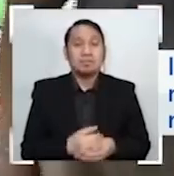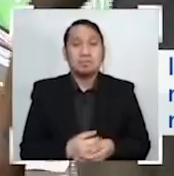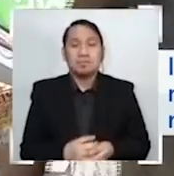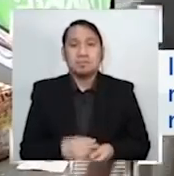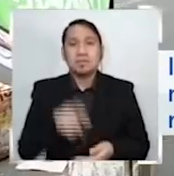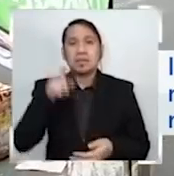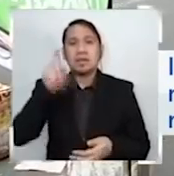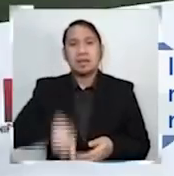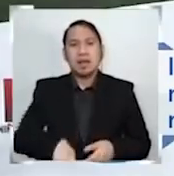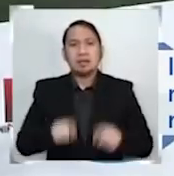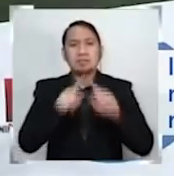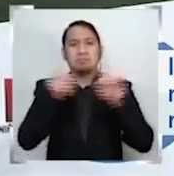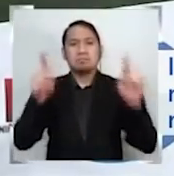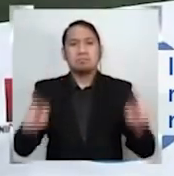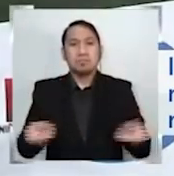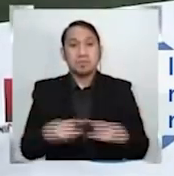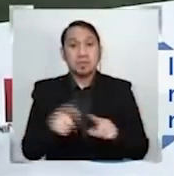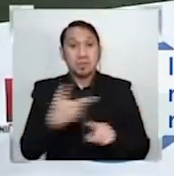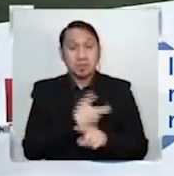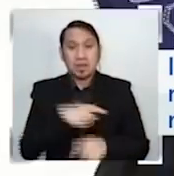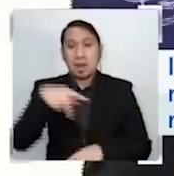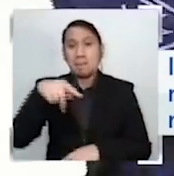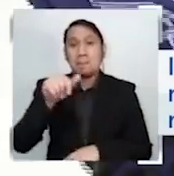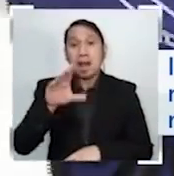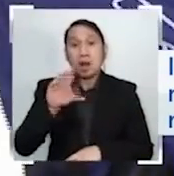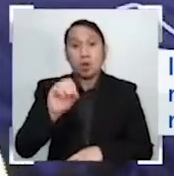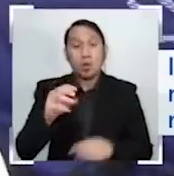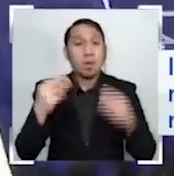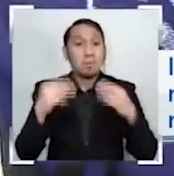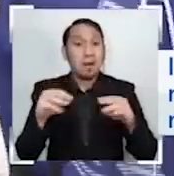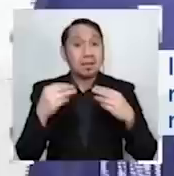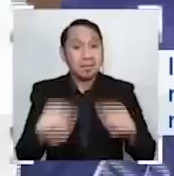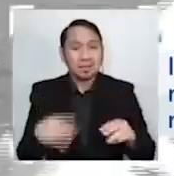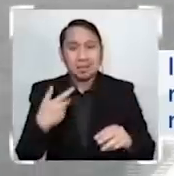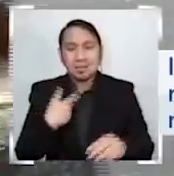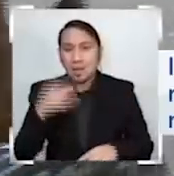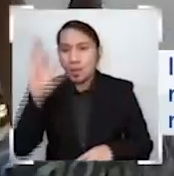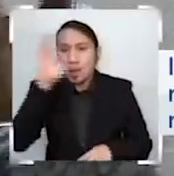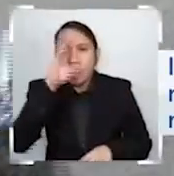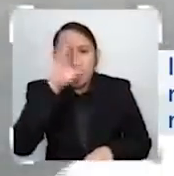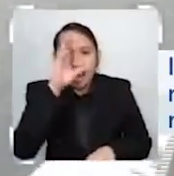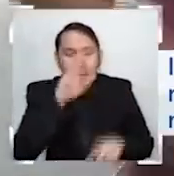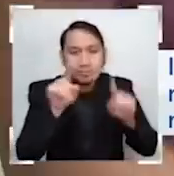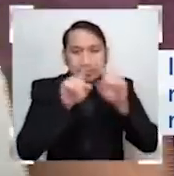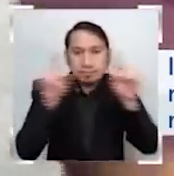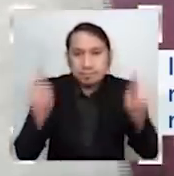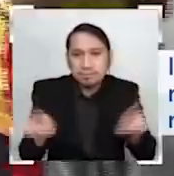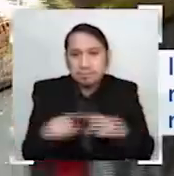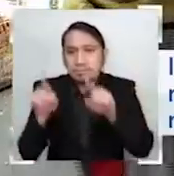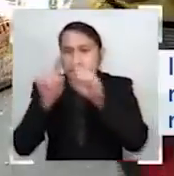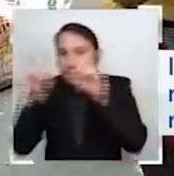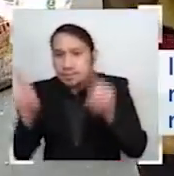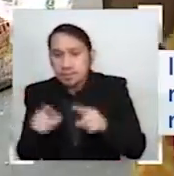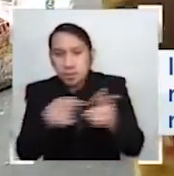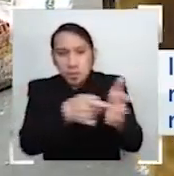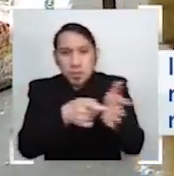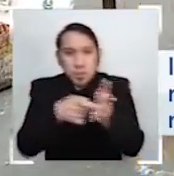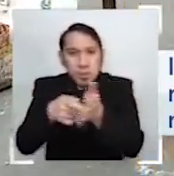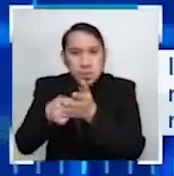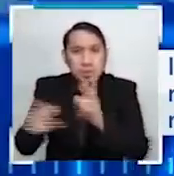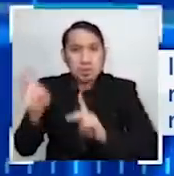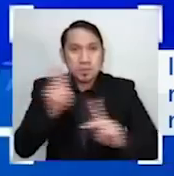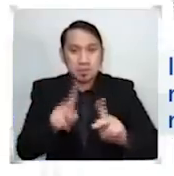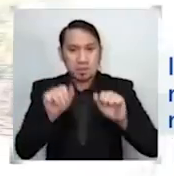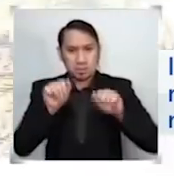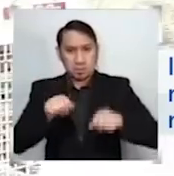natin. Sa Paco Market sa Maynila, hinahanapan na ng vaccination card ang mga mamimili. Pwede pong pumasok basta